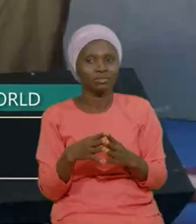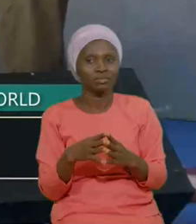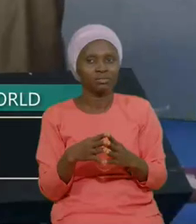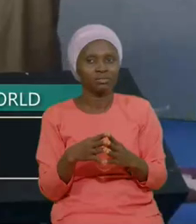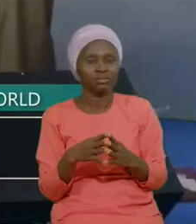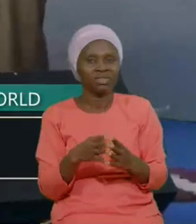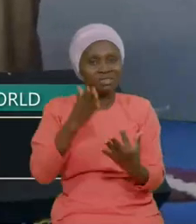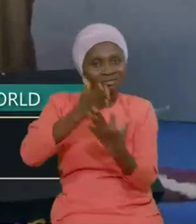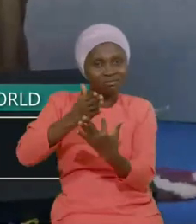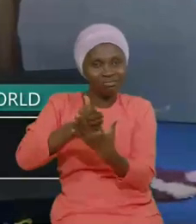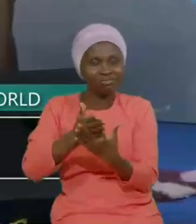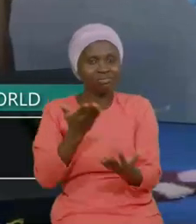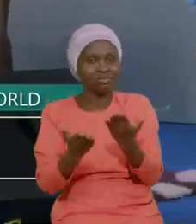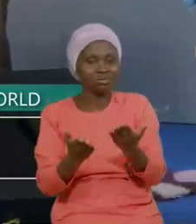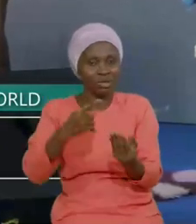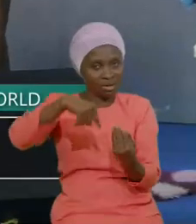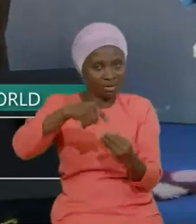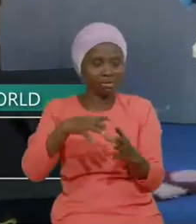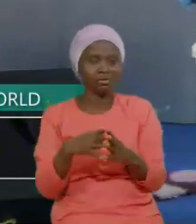Les choses qui peuvent t'arrêter peuvent être autour de toi.